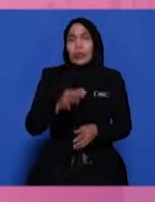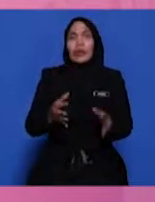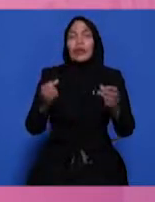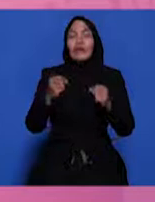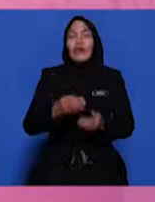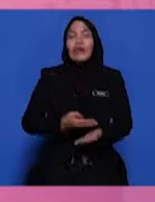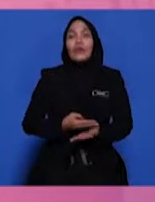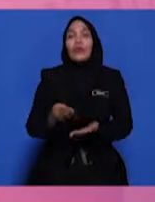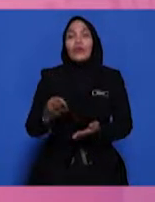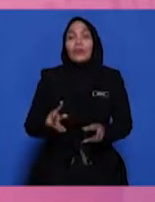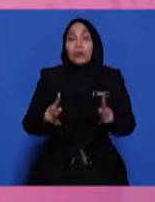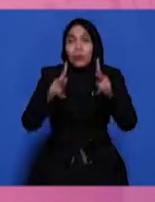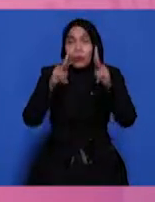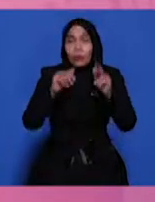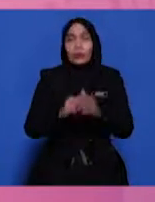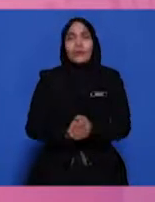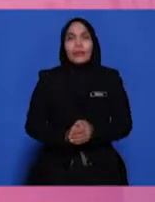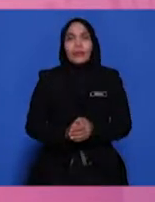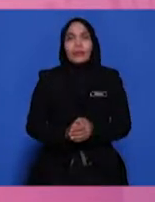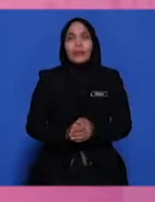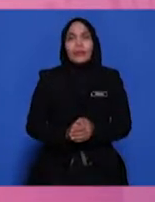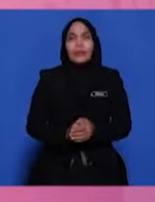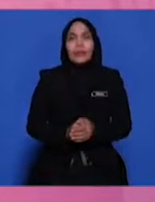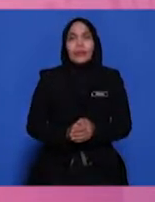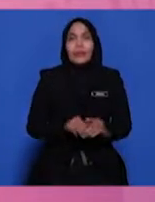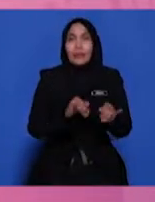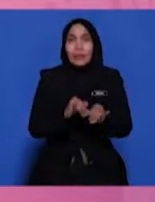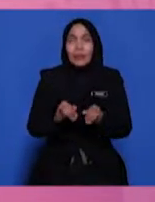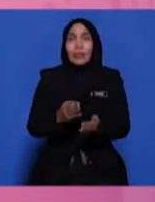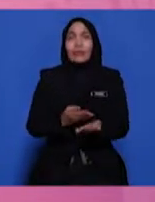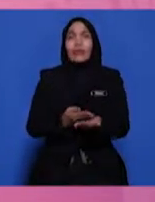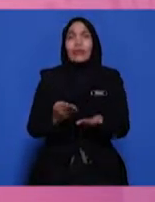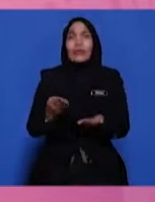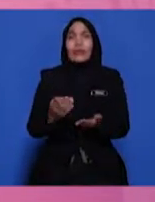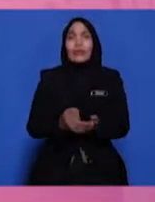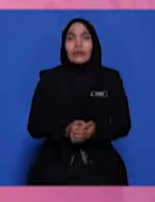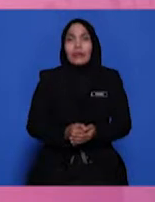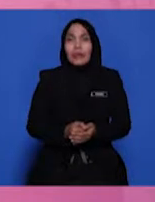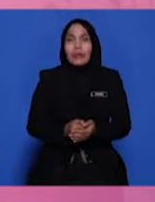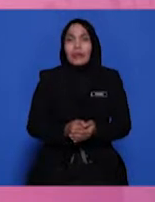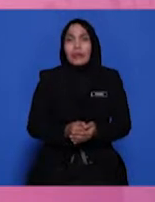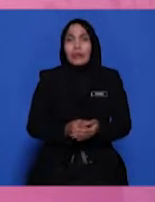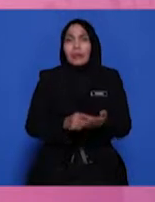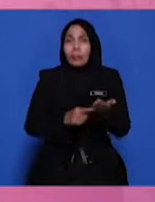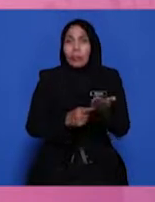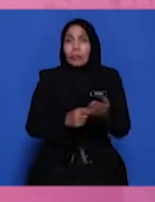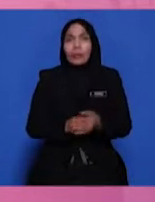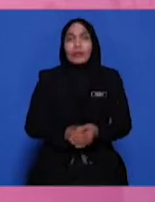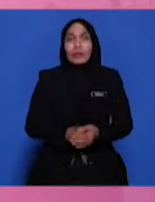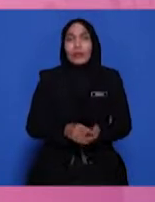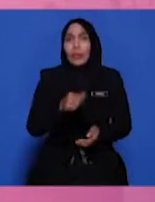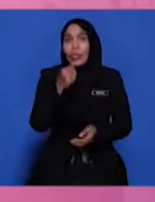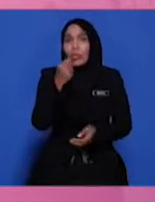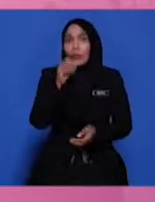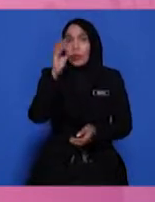RM504,000 selepas 6 tahun. Jika bayaran pendahuluan ialah 10% daripada